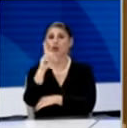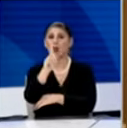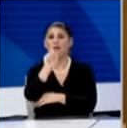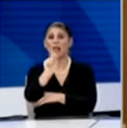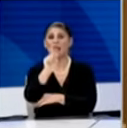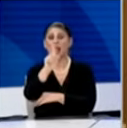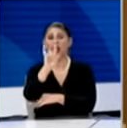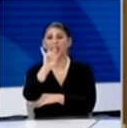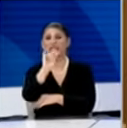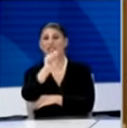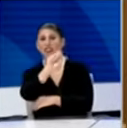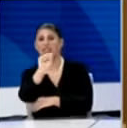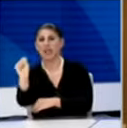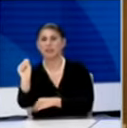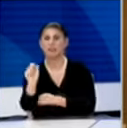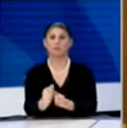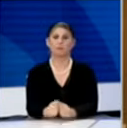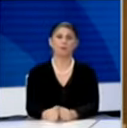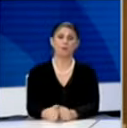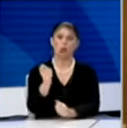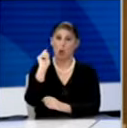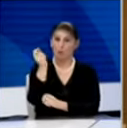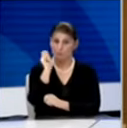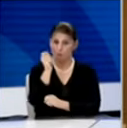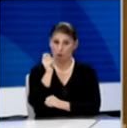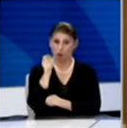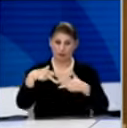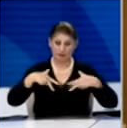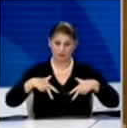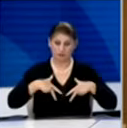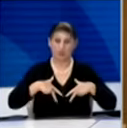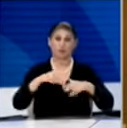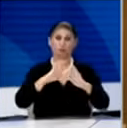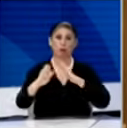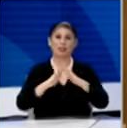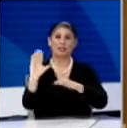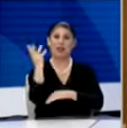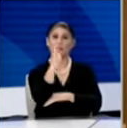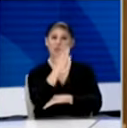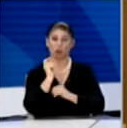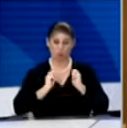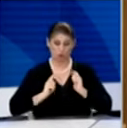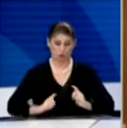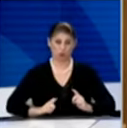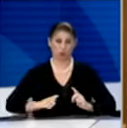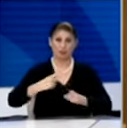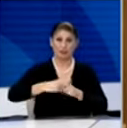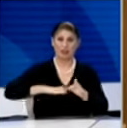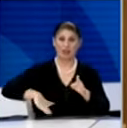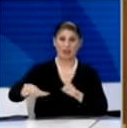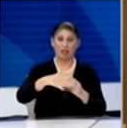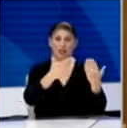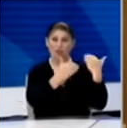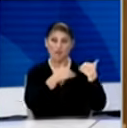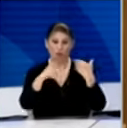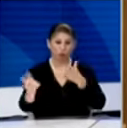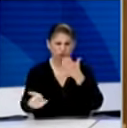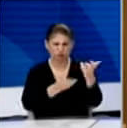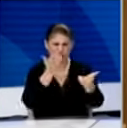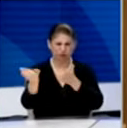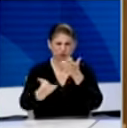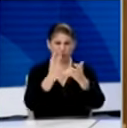Η πολιτική της κυβέρνησης για την προστασία του δασικού πλούτου της χώρας, οι ευθύνες για το ολοκαύτωμα που συντελέστηκε